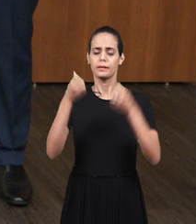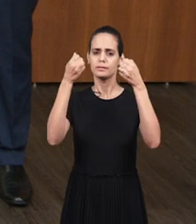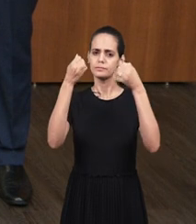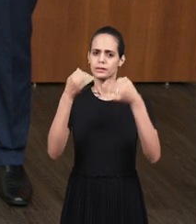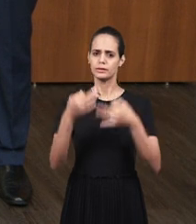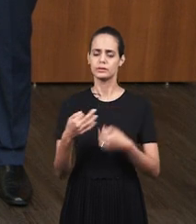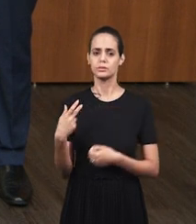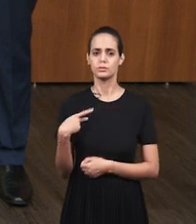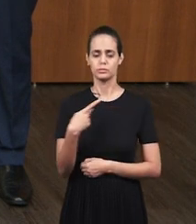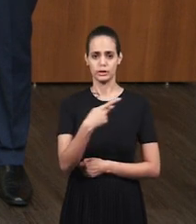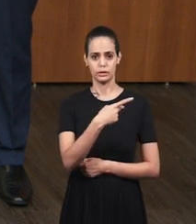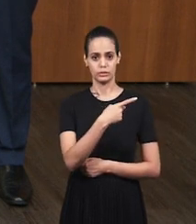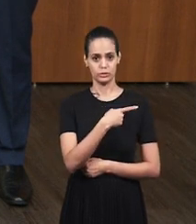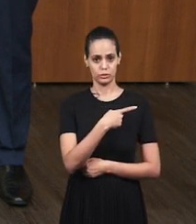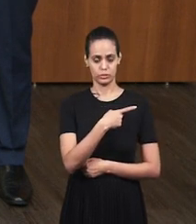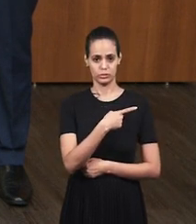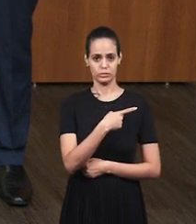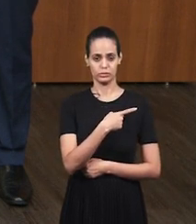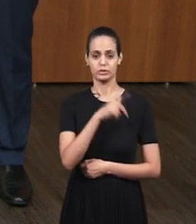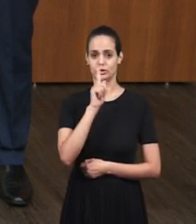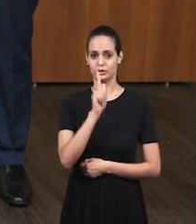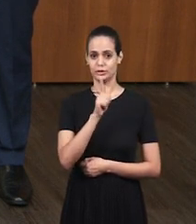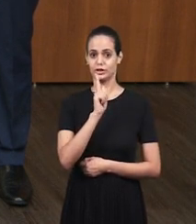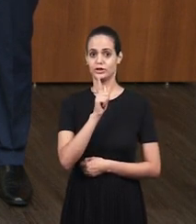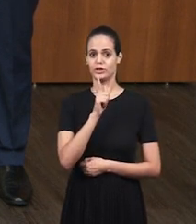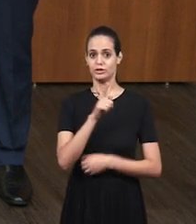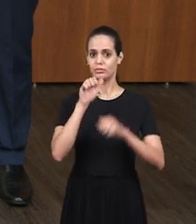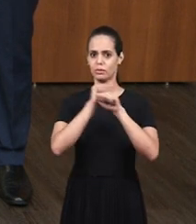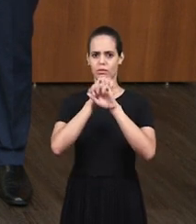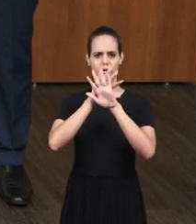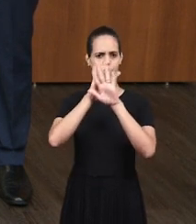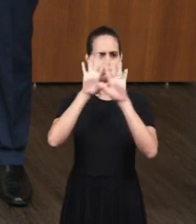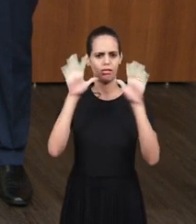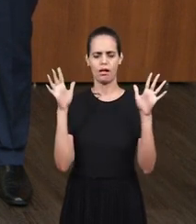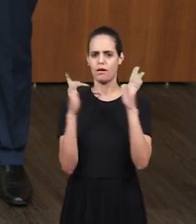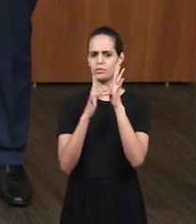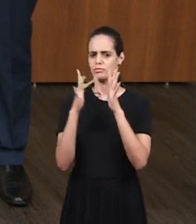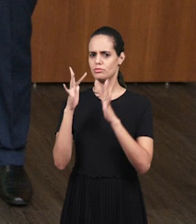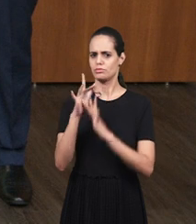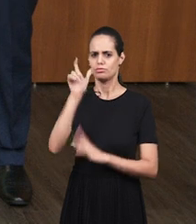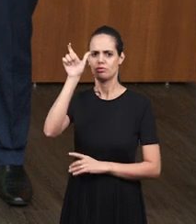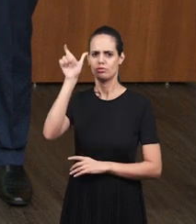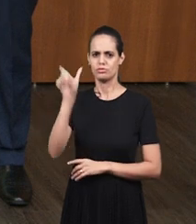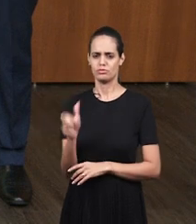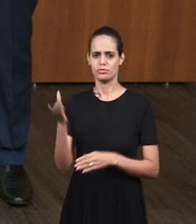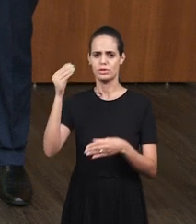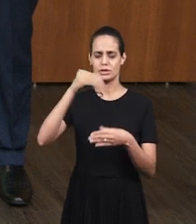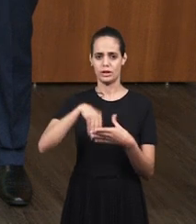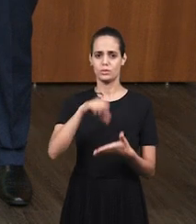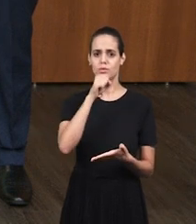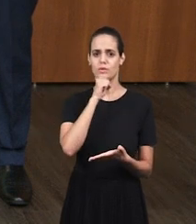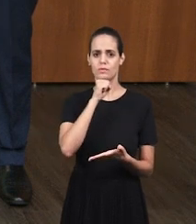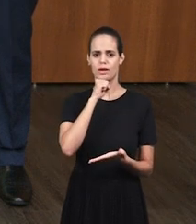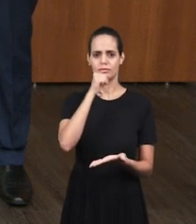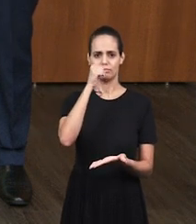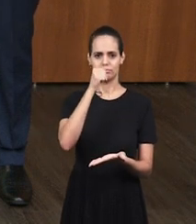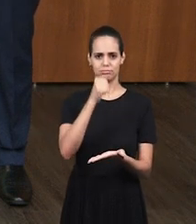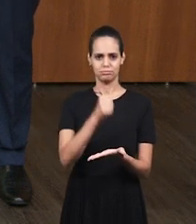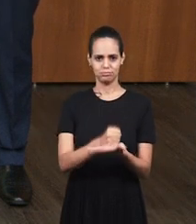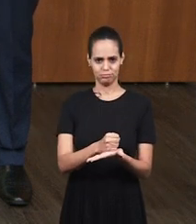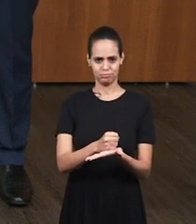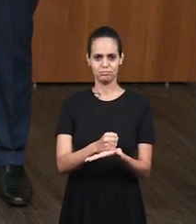le grand mystère. Et dans l'explication du passage écrit, donc on a